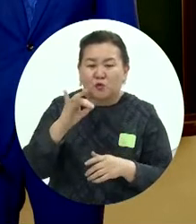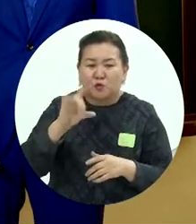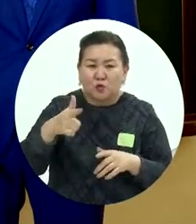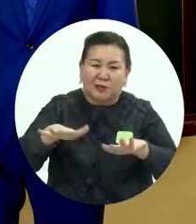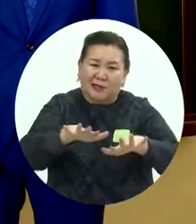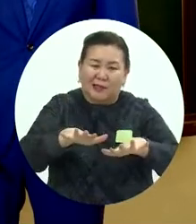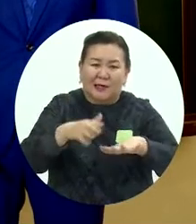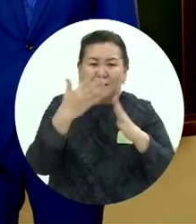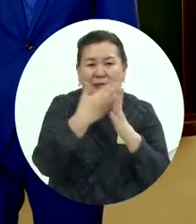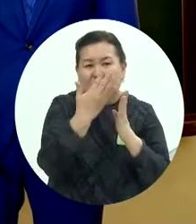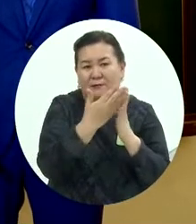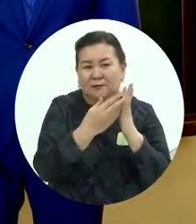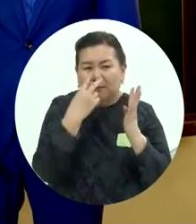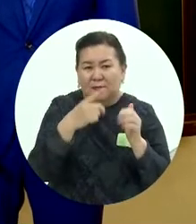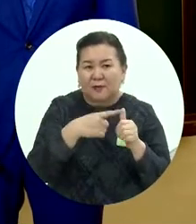билрүүд гэж нэрлэнэ.